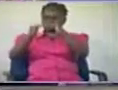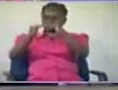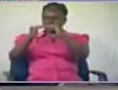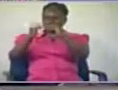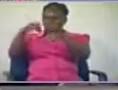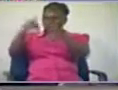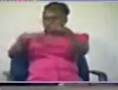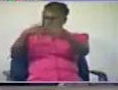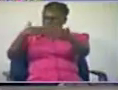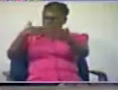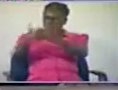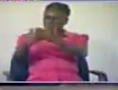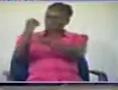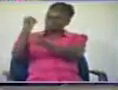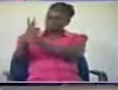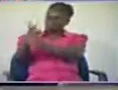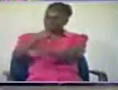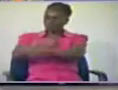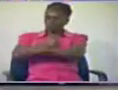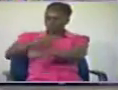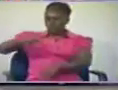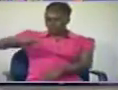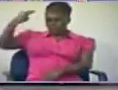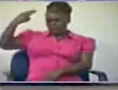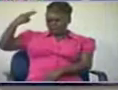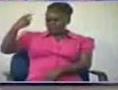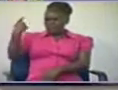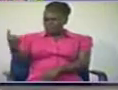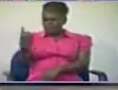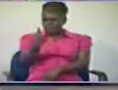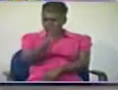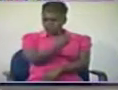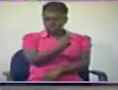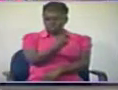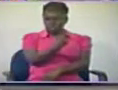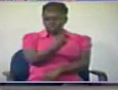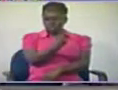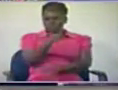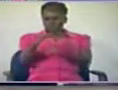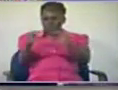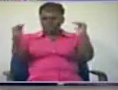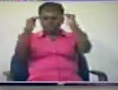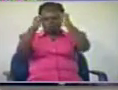mpaka wakati wa senior secondary. Aha. Katika kila mfumo ama level,